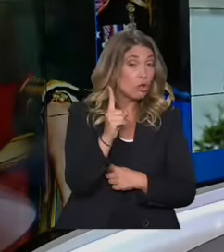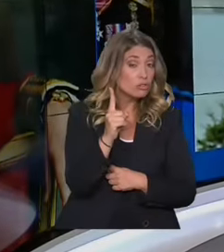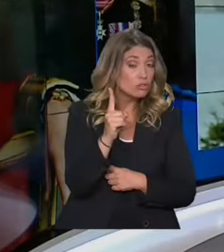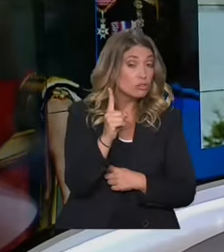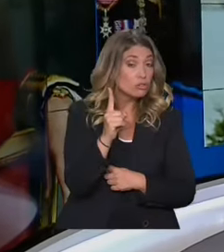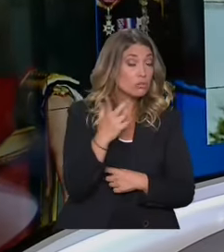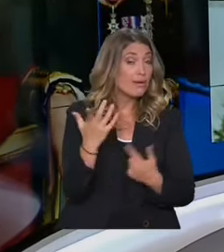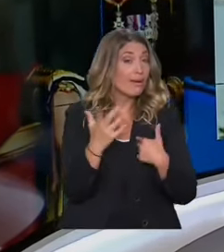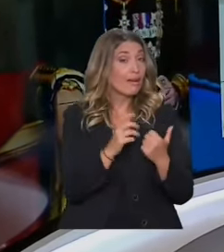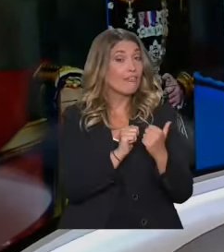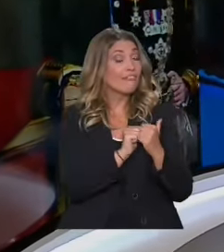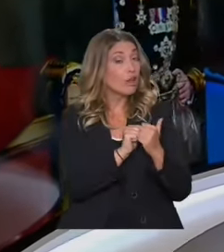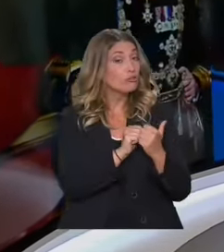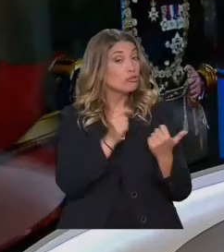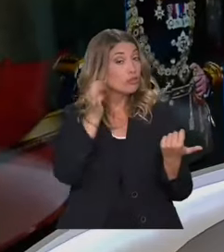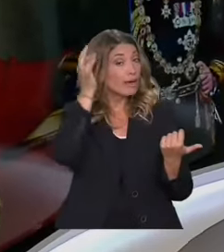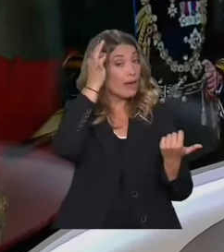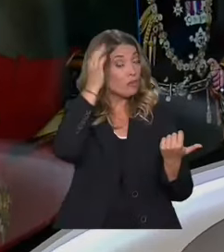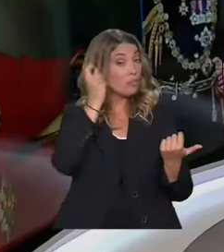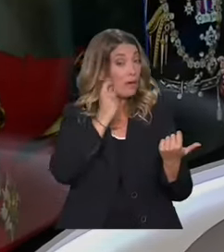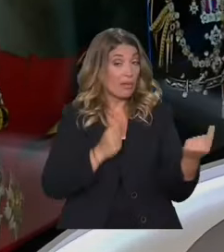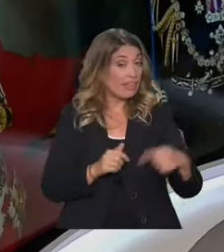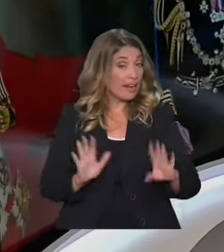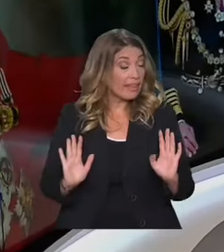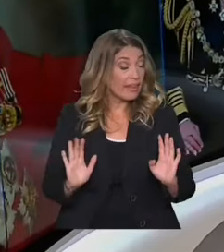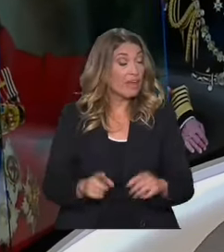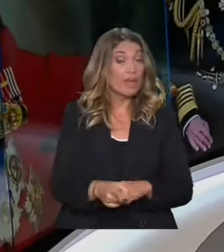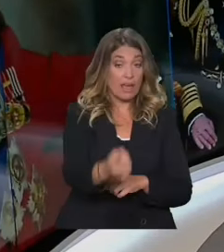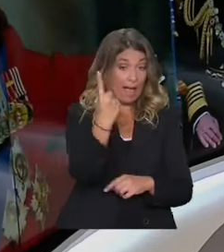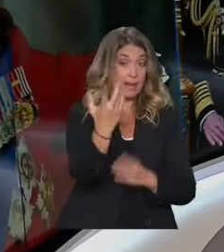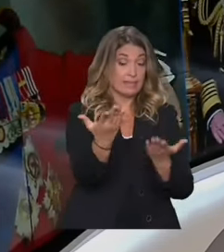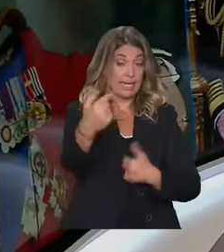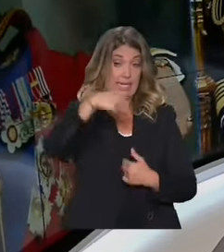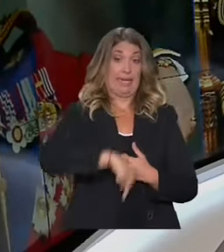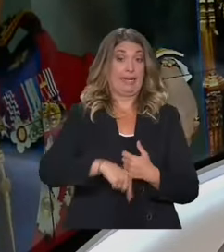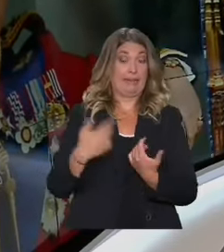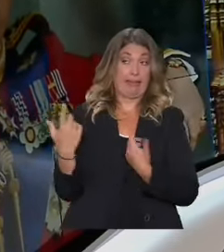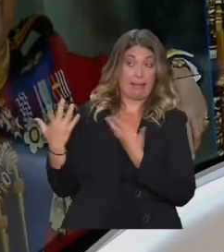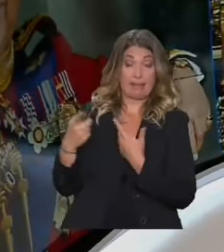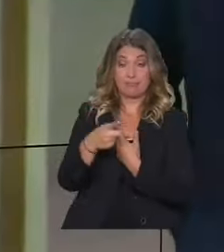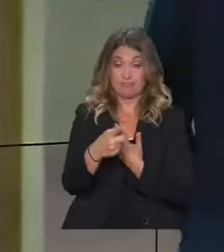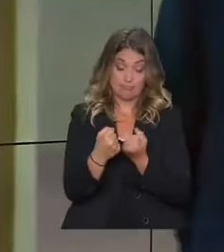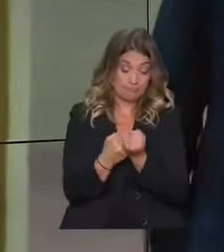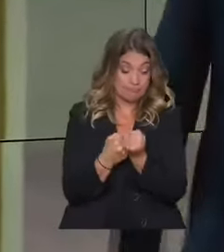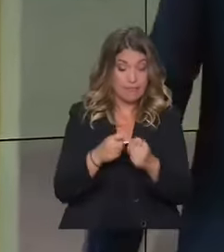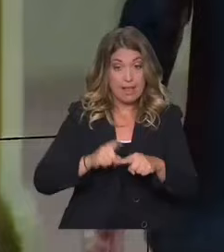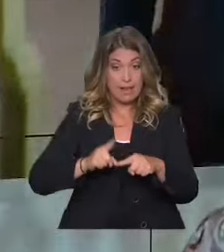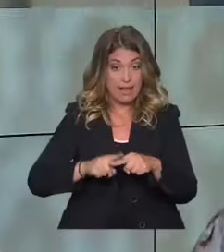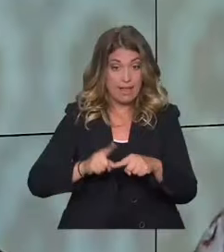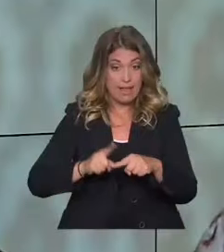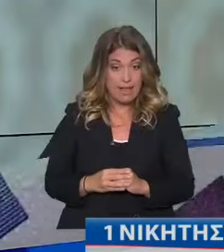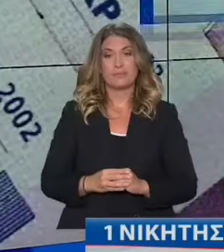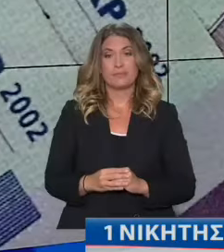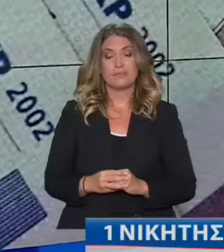φίλος Γάλλος πρόεδρος, ο Μακρόν, δεν είχε έρθει τότε. Λοιπόν, πριν μείνουμε λίγο ακόμα στο θέμα, να θυμίσω το διαγωνισμό μας, γιατί είναι μέρα σημαντική.